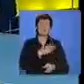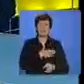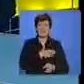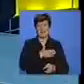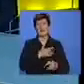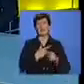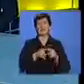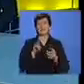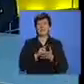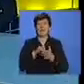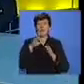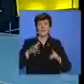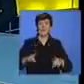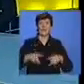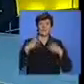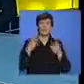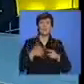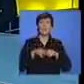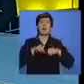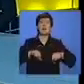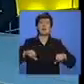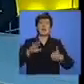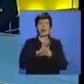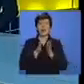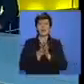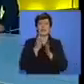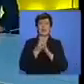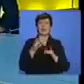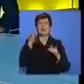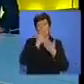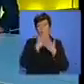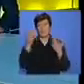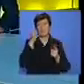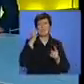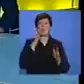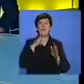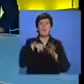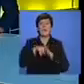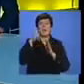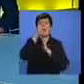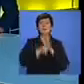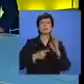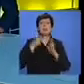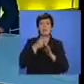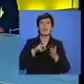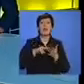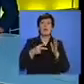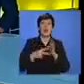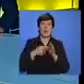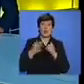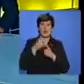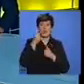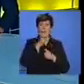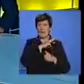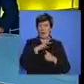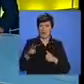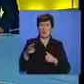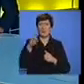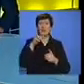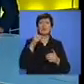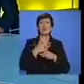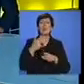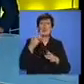В Караганде сегодня в торжественной обстановке открыли мемориальный комплекс, посвященный первопроходцам космоса. Проект стоимостью около 100 миллионов тенге